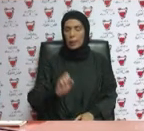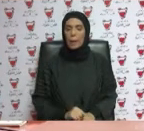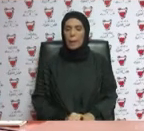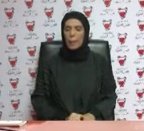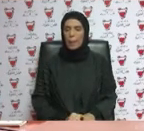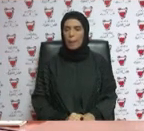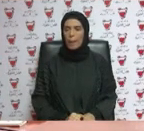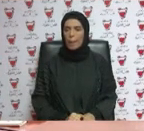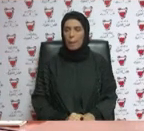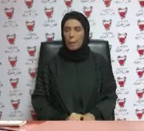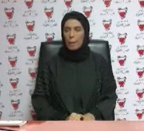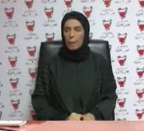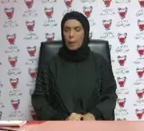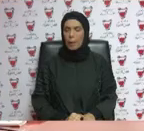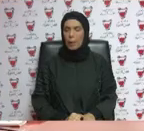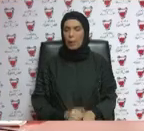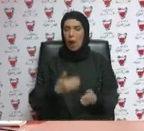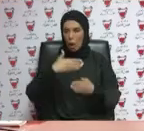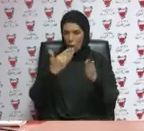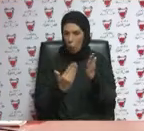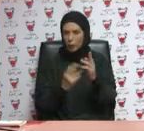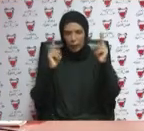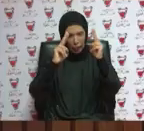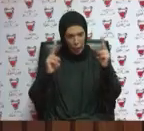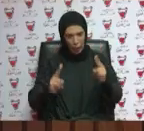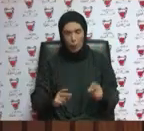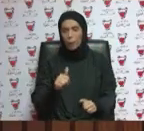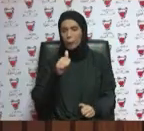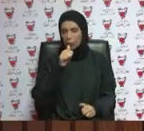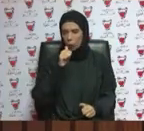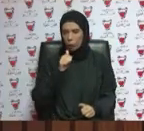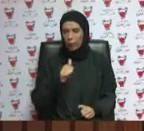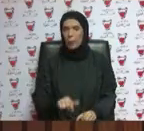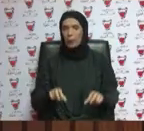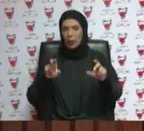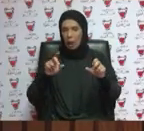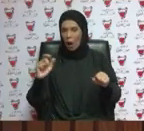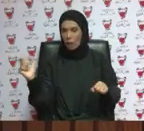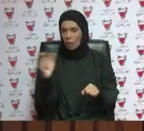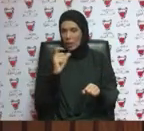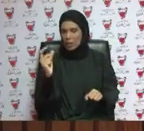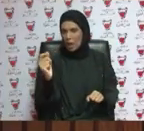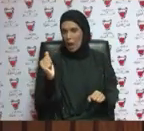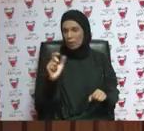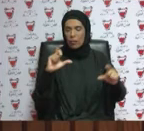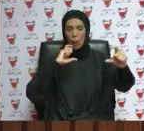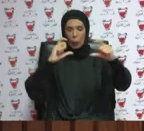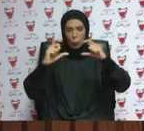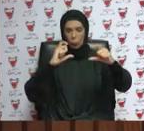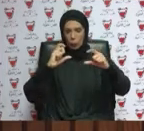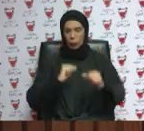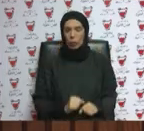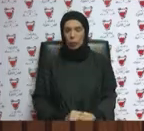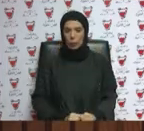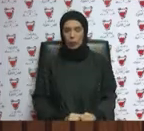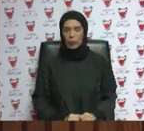سداد تكلفة الفواتير الكهرباء والماء، إيقاف القروض، غيرها من مبادرات كلها، حتى مش فقط المواطن حتى